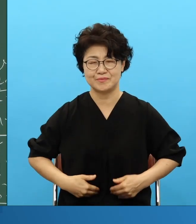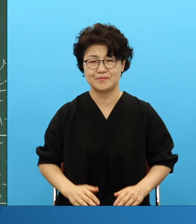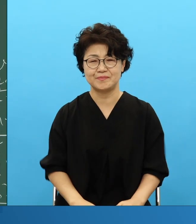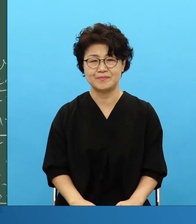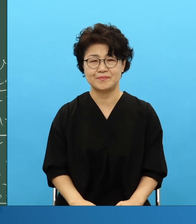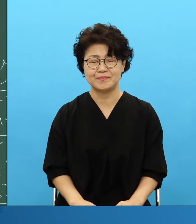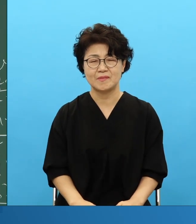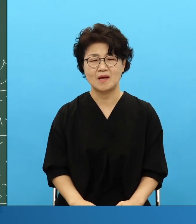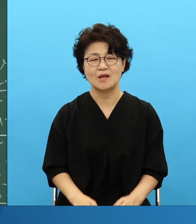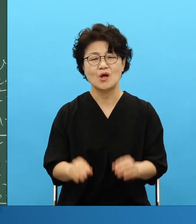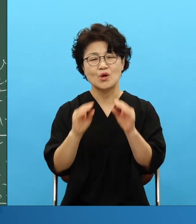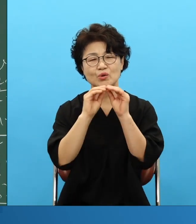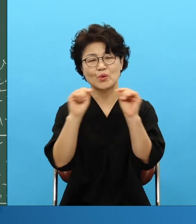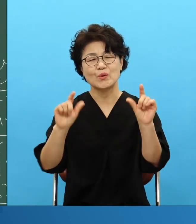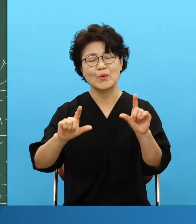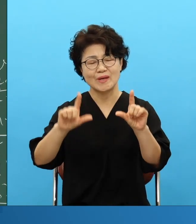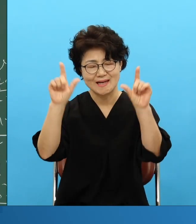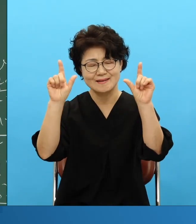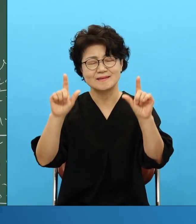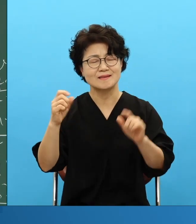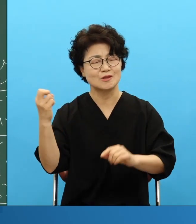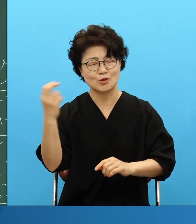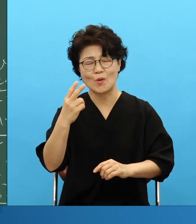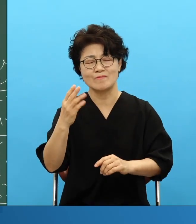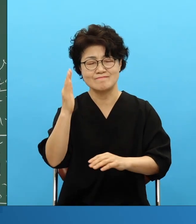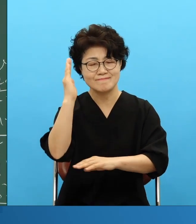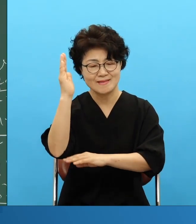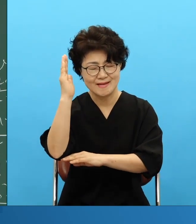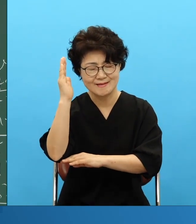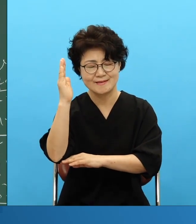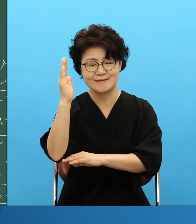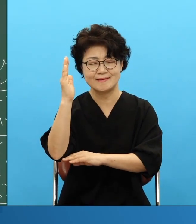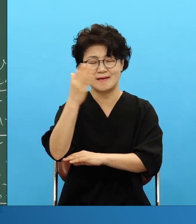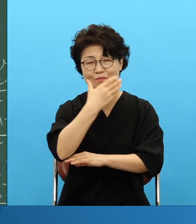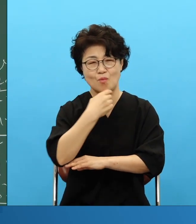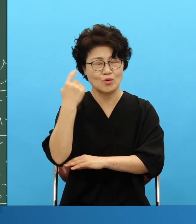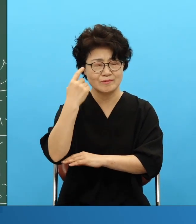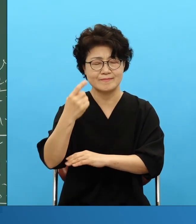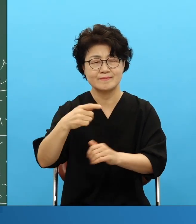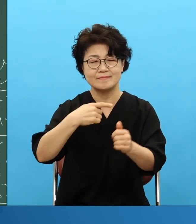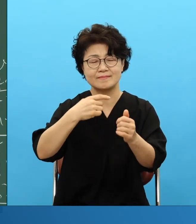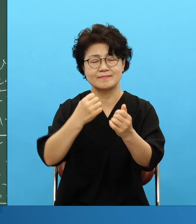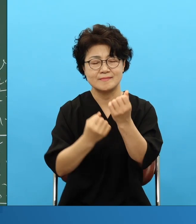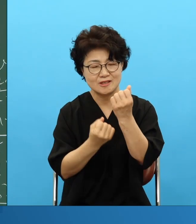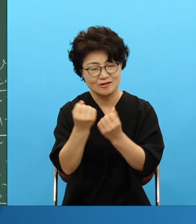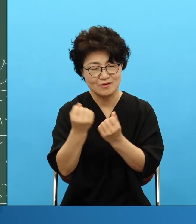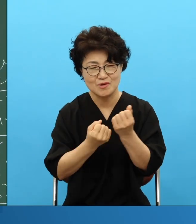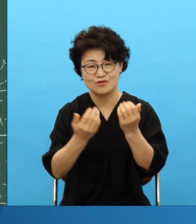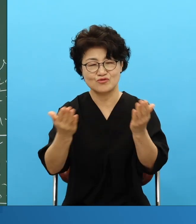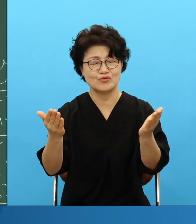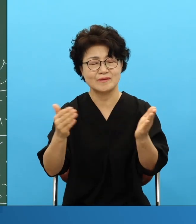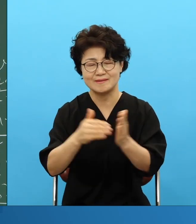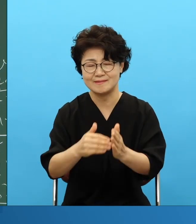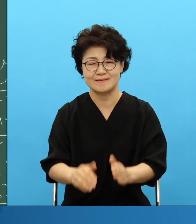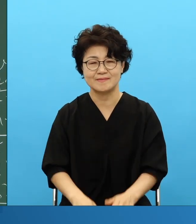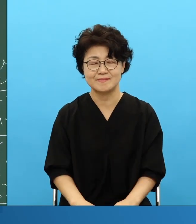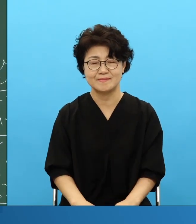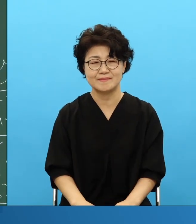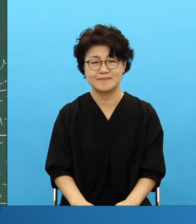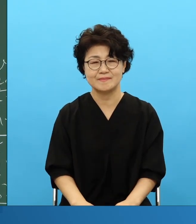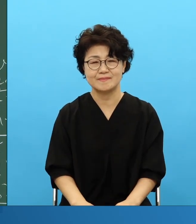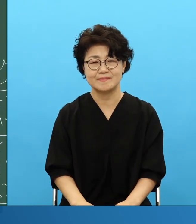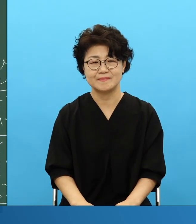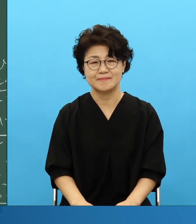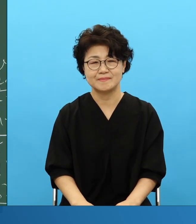Saturday. 그 애들에게 진짜 기도할 수 있도록 복음이 뭔가를 설명해 주는 거예요. And truly explain the gospel so they could truly learn to